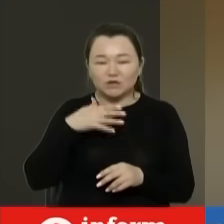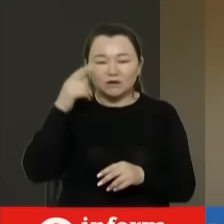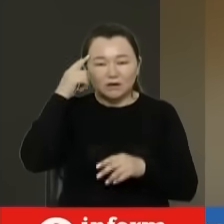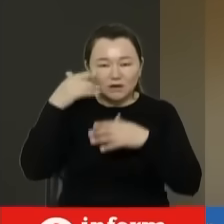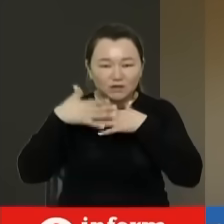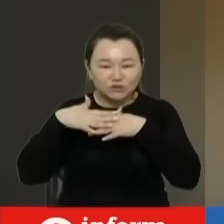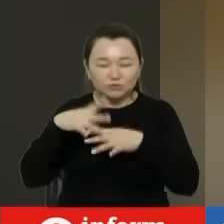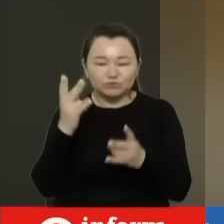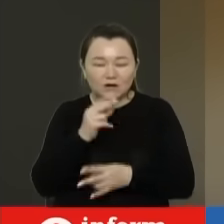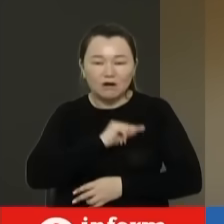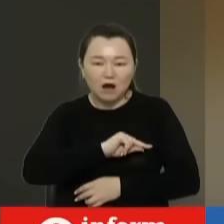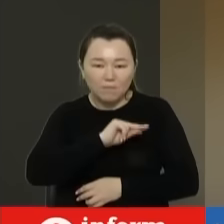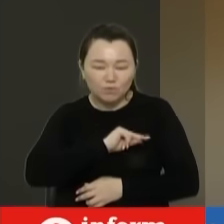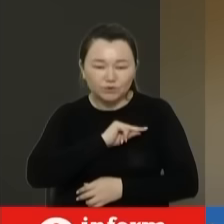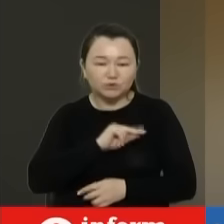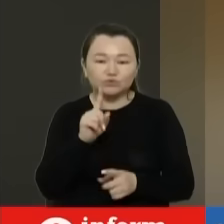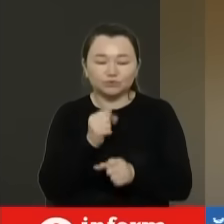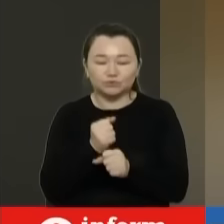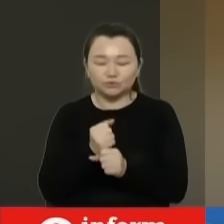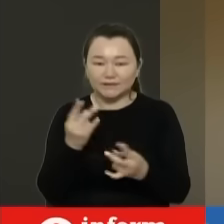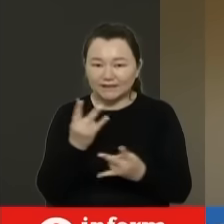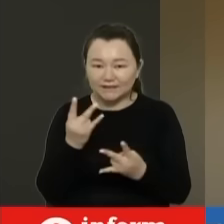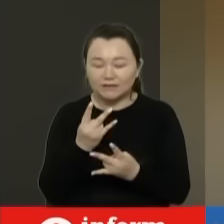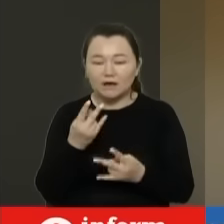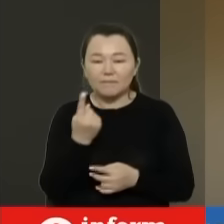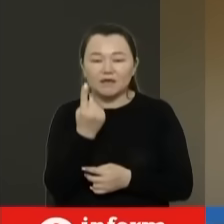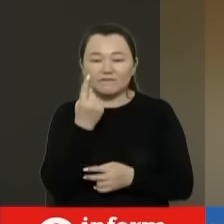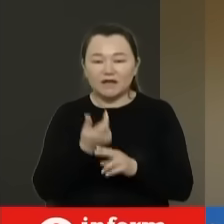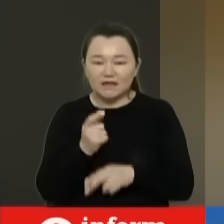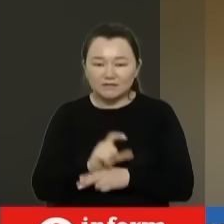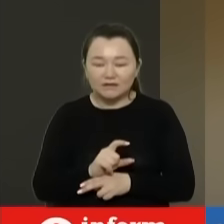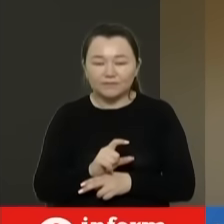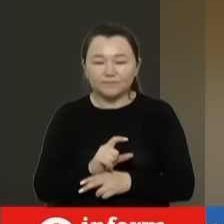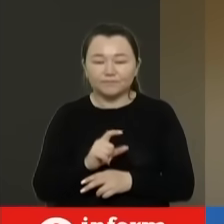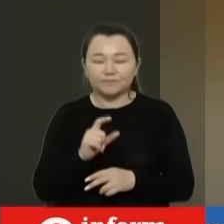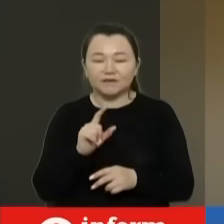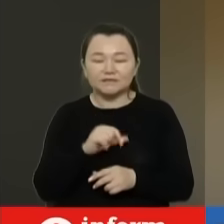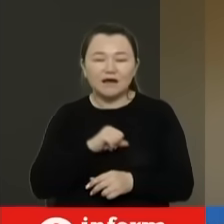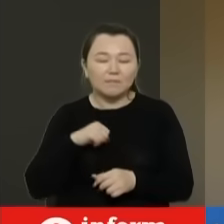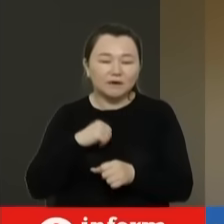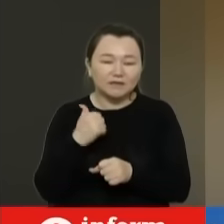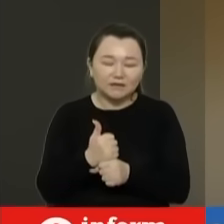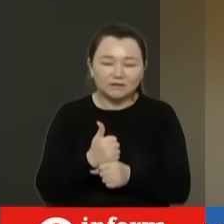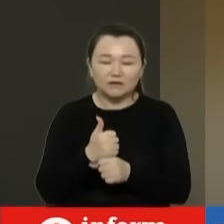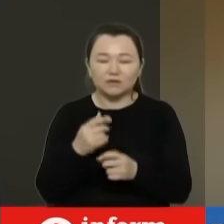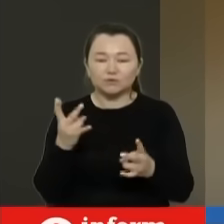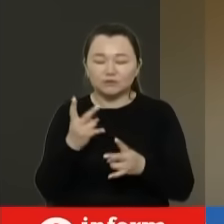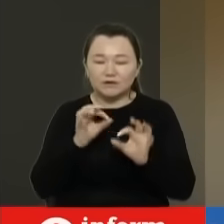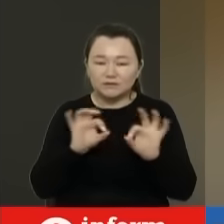менталитетімізбен жұмыс істеу керек. Соған не істеу керек? Бірінші бұл ең бастысы ағартушылық жұмыстарды өткізу